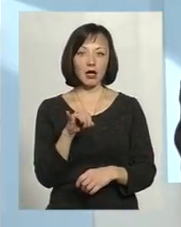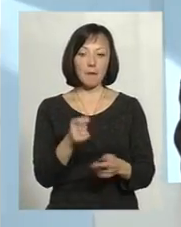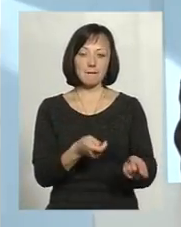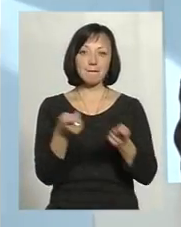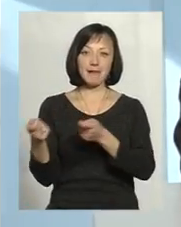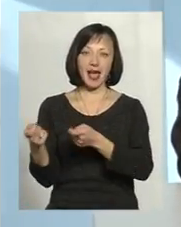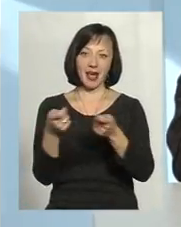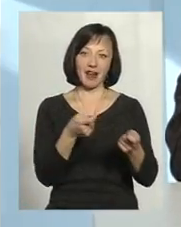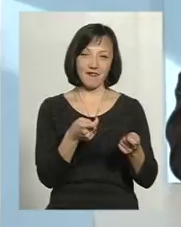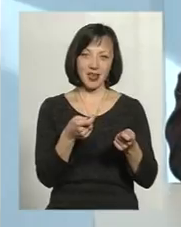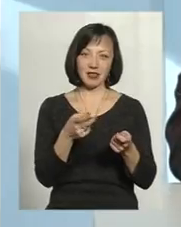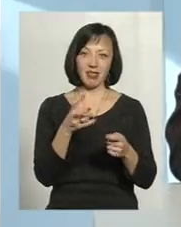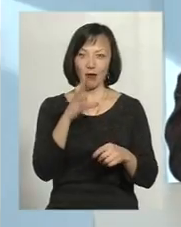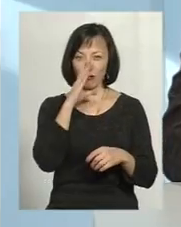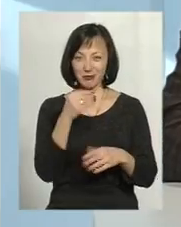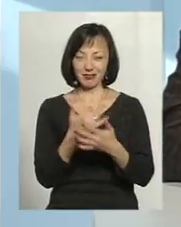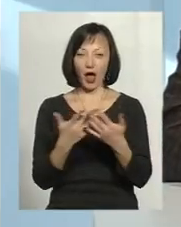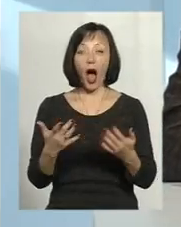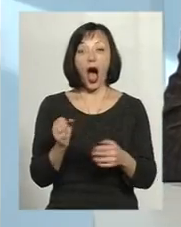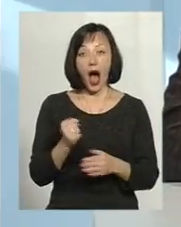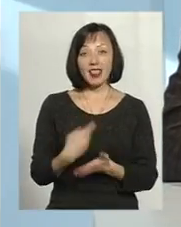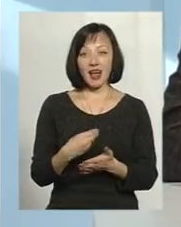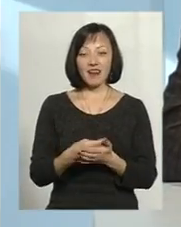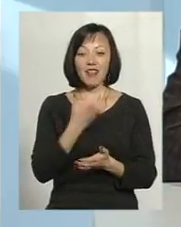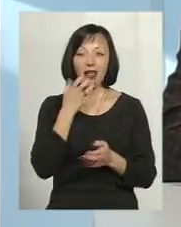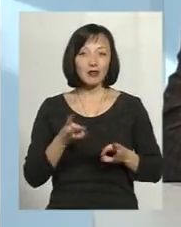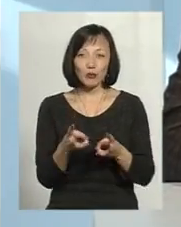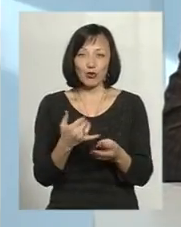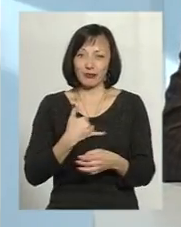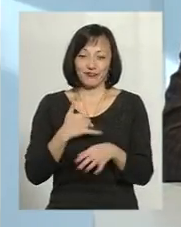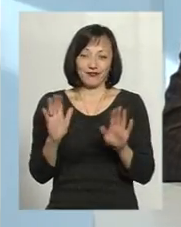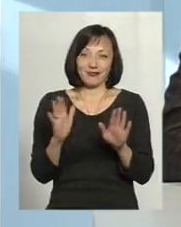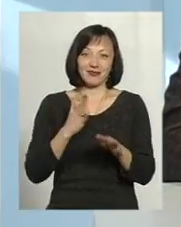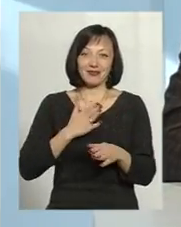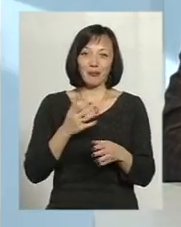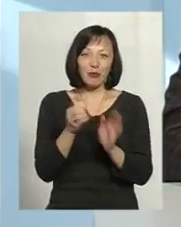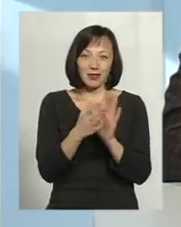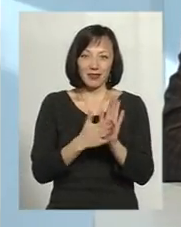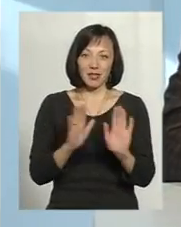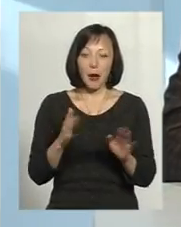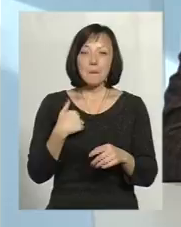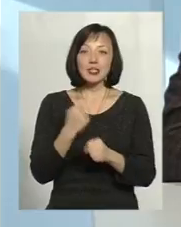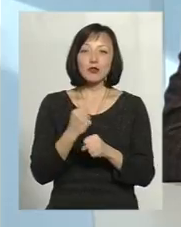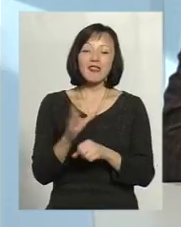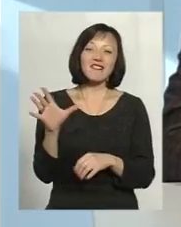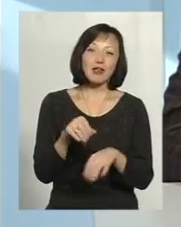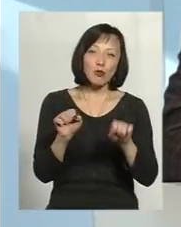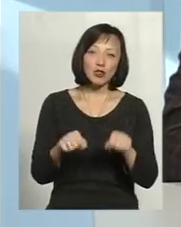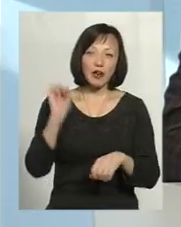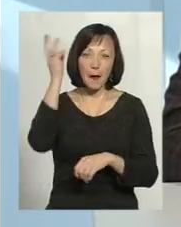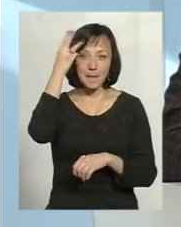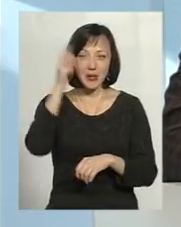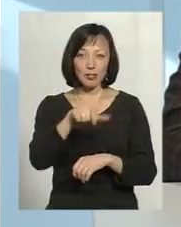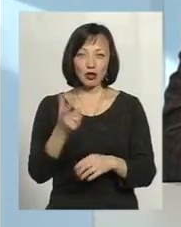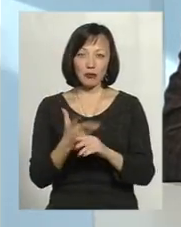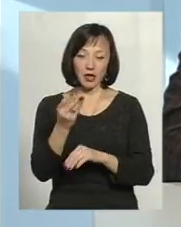перевезення. Тарифи на тепло міська рада не встановлює. Хоча, повірте, міська рада зробила все можливе для того, аби хмельничани